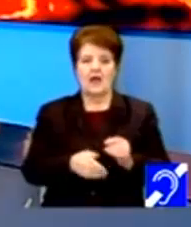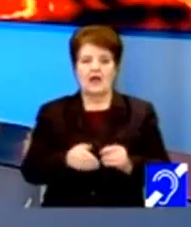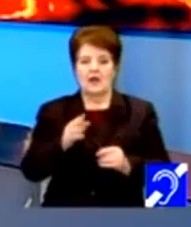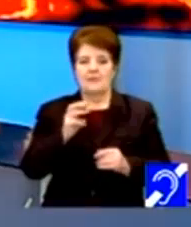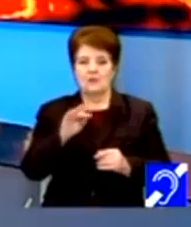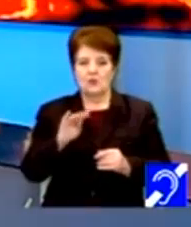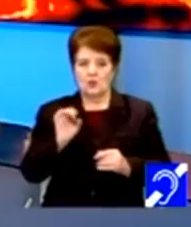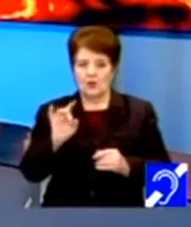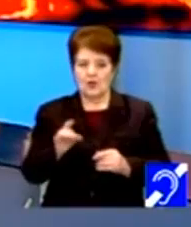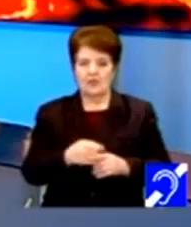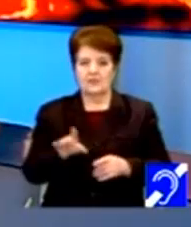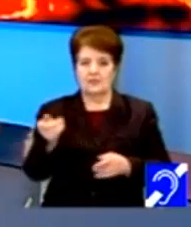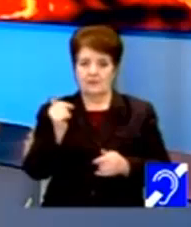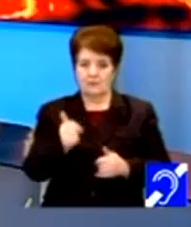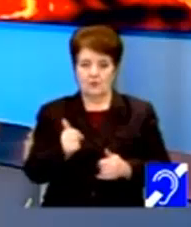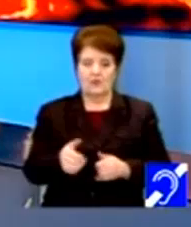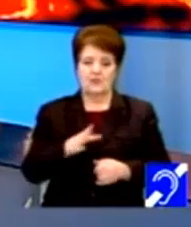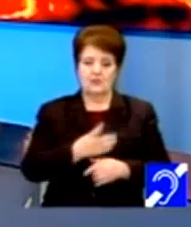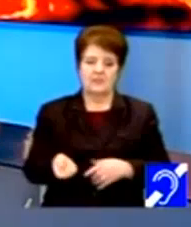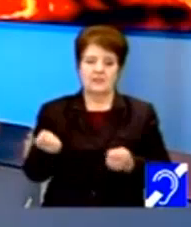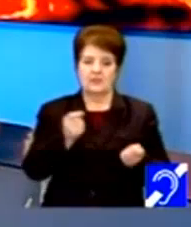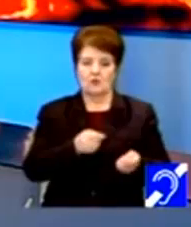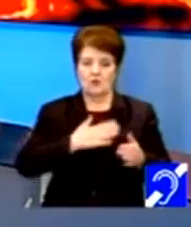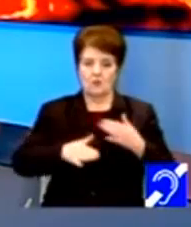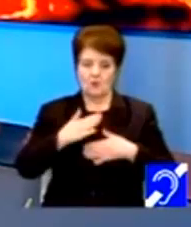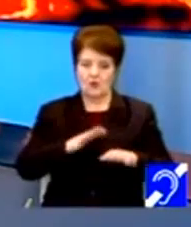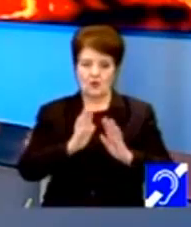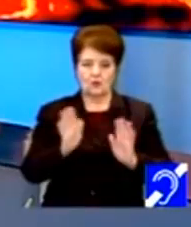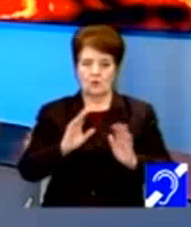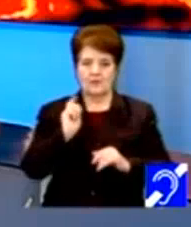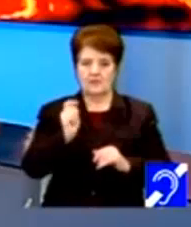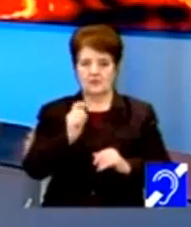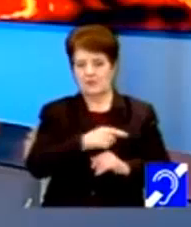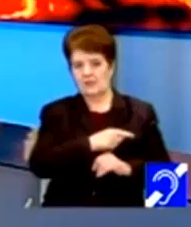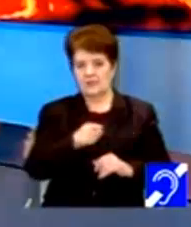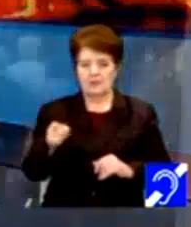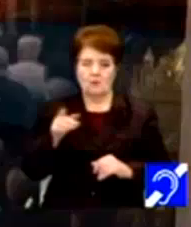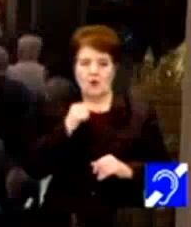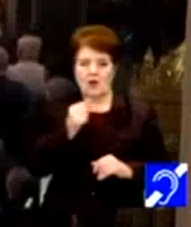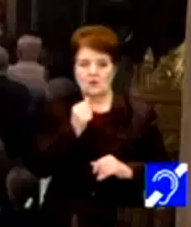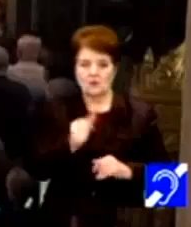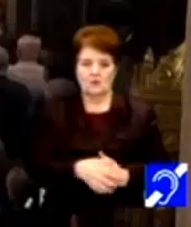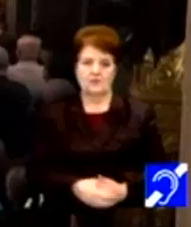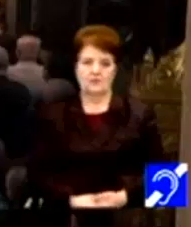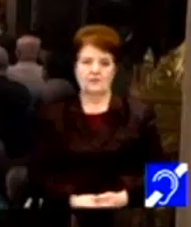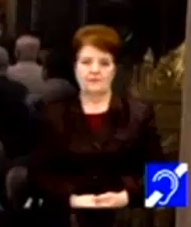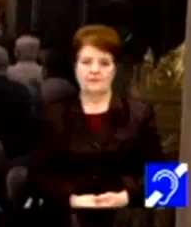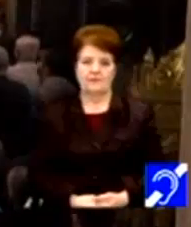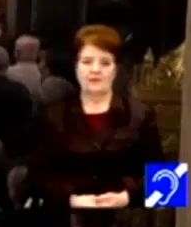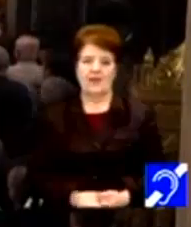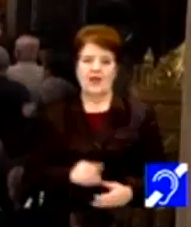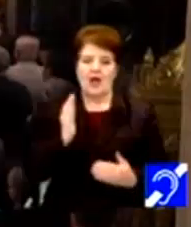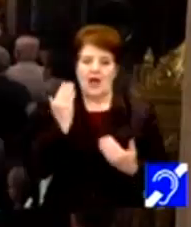fost îndemnați să fie buni și să aducă bucurie celor din jur. Nu numai de Crăciun, ci în tot timpul anului. A ta